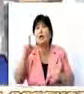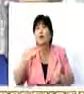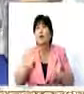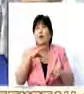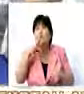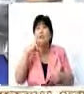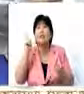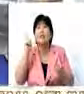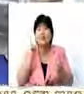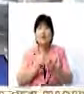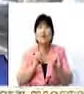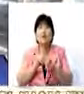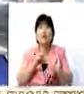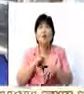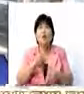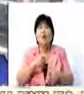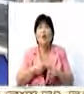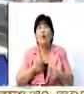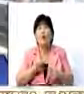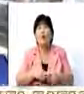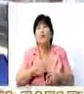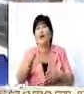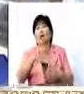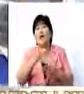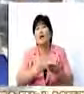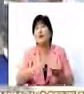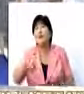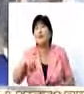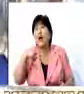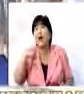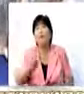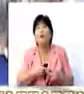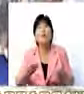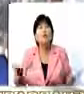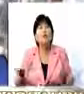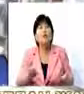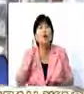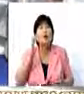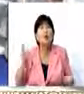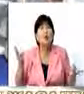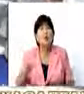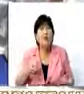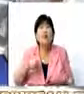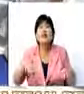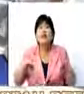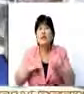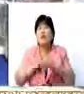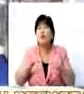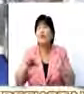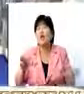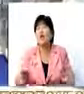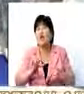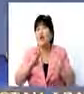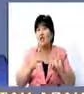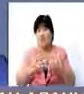бірнеше мәрте кездесу өткізгенбіз. Осындай талаптарды айтып, осындай қандай болу керек жөнінде, бірақ дегенмен де одан ешқандай